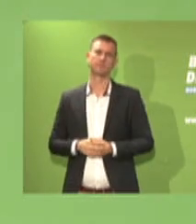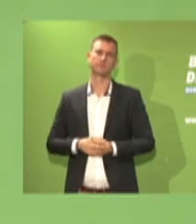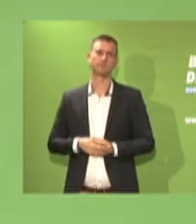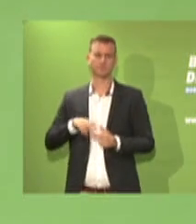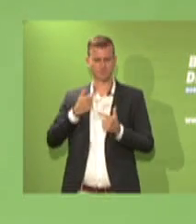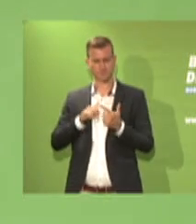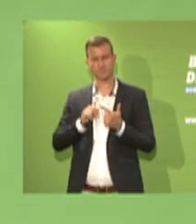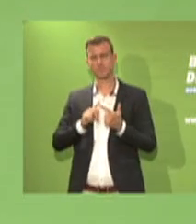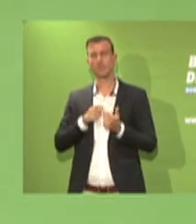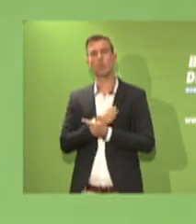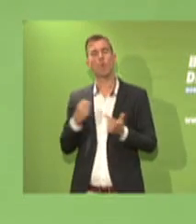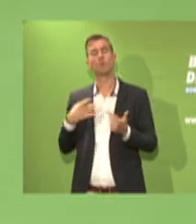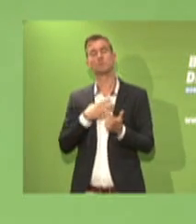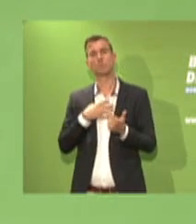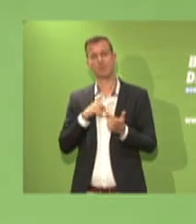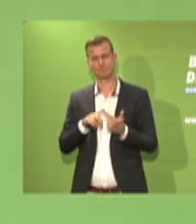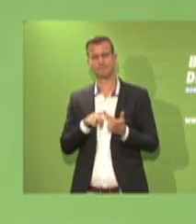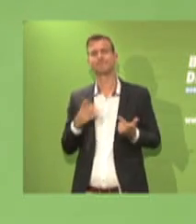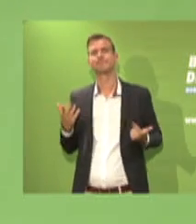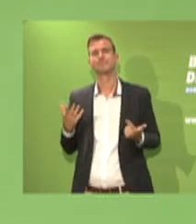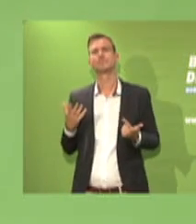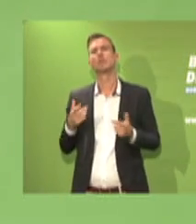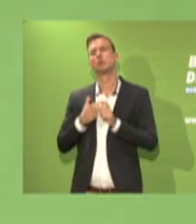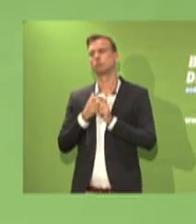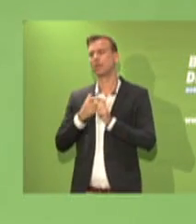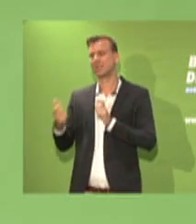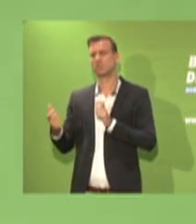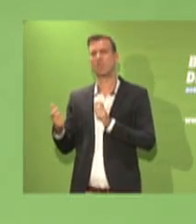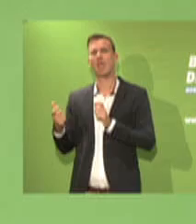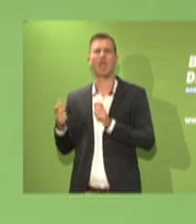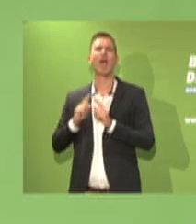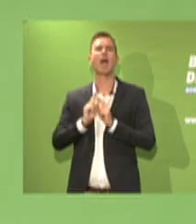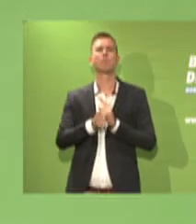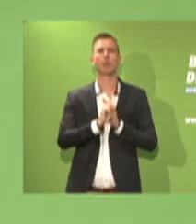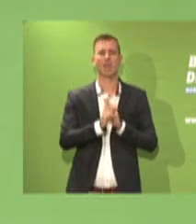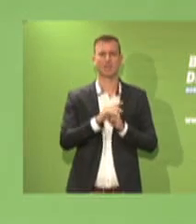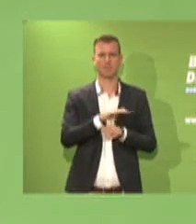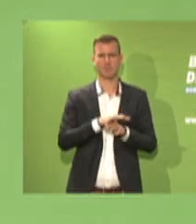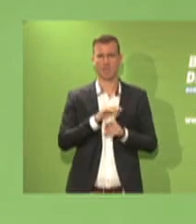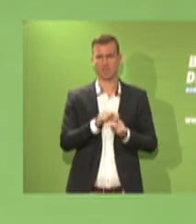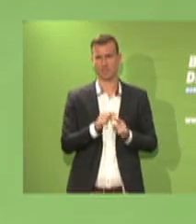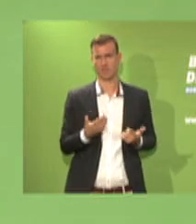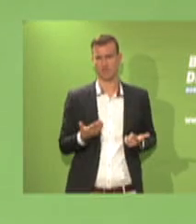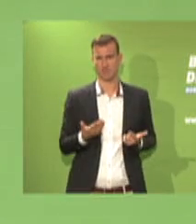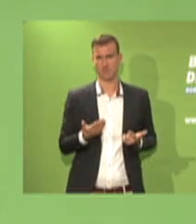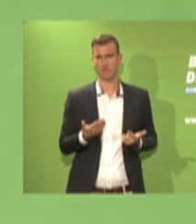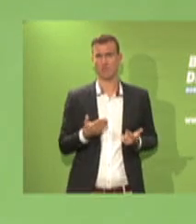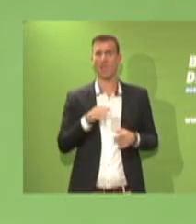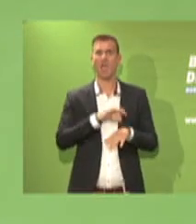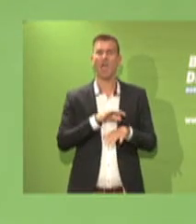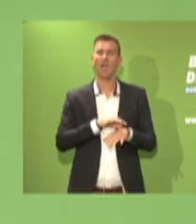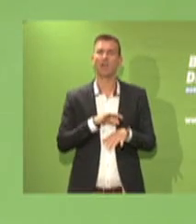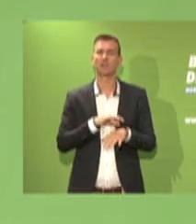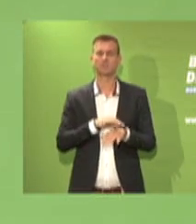große Problem, was wir haben, ist, dass wir neben dem stationären, dem Krankenhausbereich, den ambulanten Bereich haben, wo viele vor Ort die Ärzte nicht